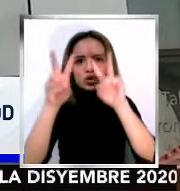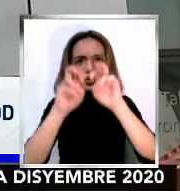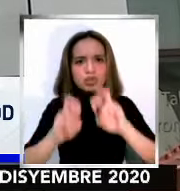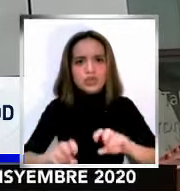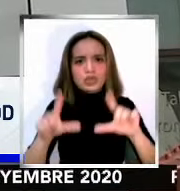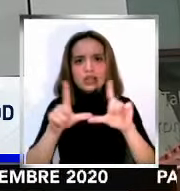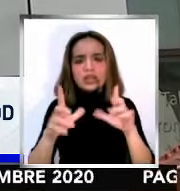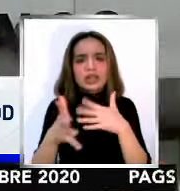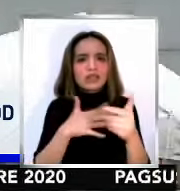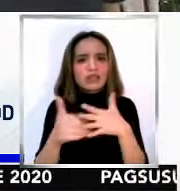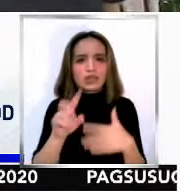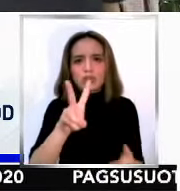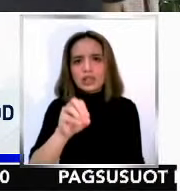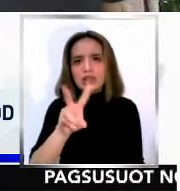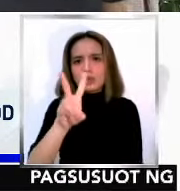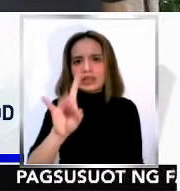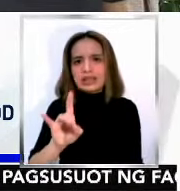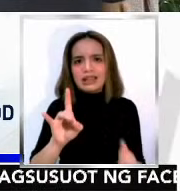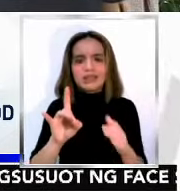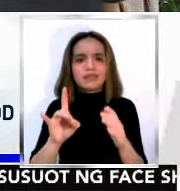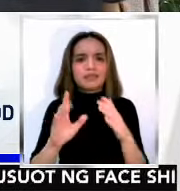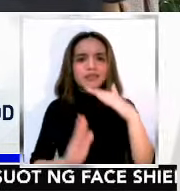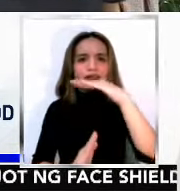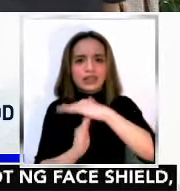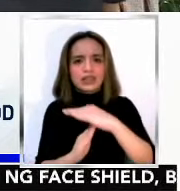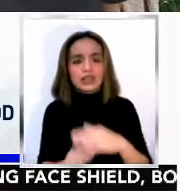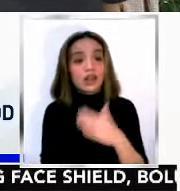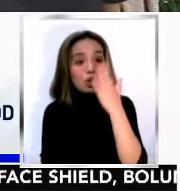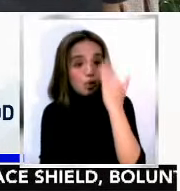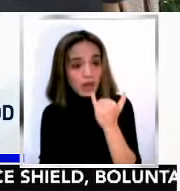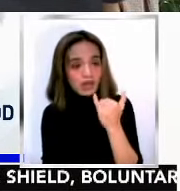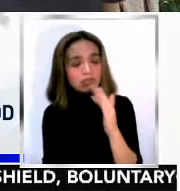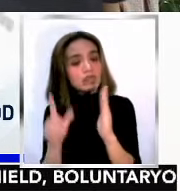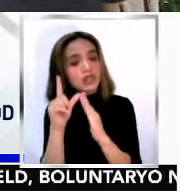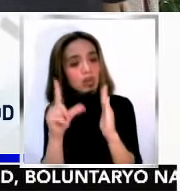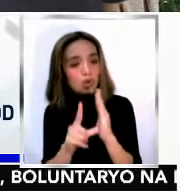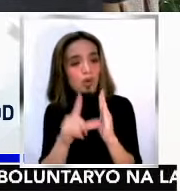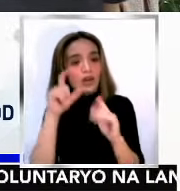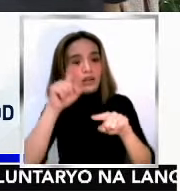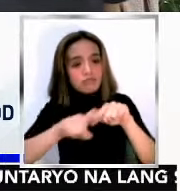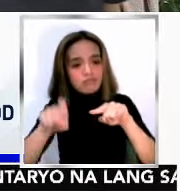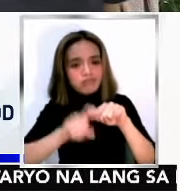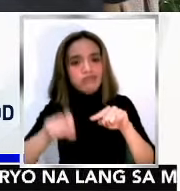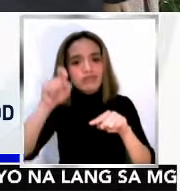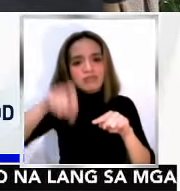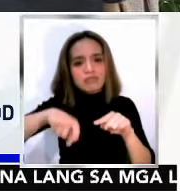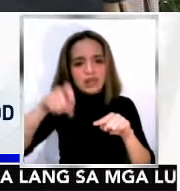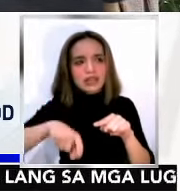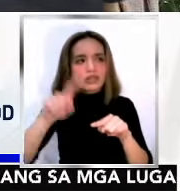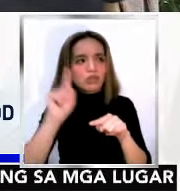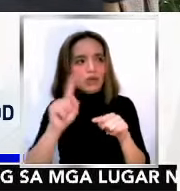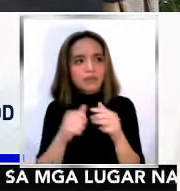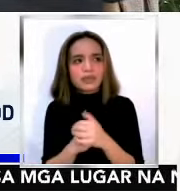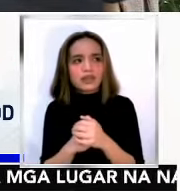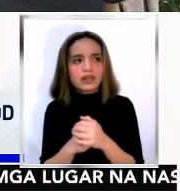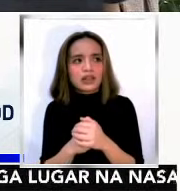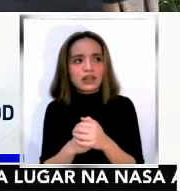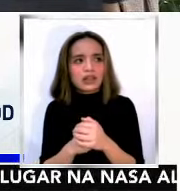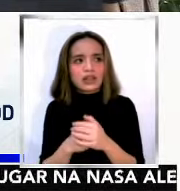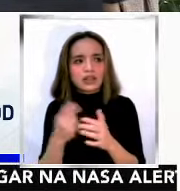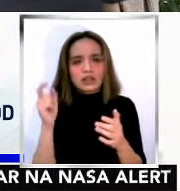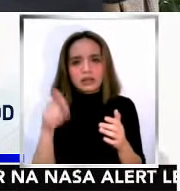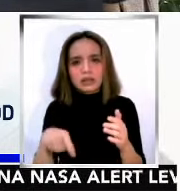ang expiration nito. Under the law kasi, Meralco should report the volume of contracted energy.